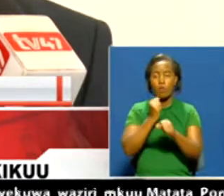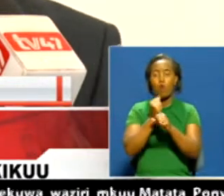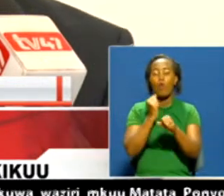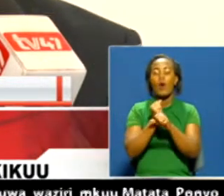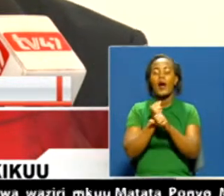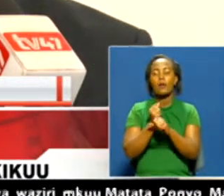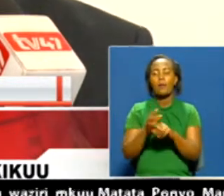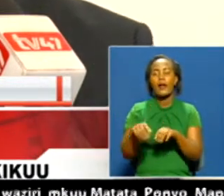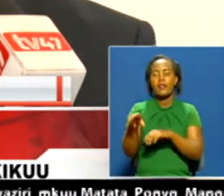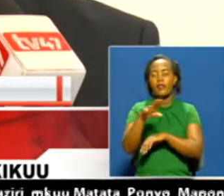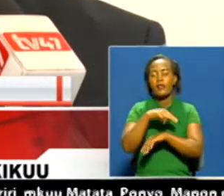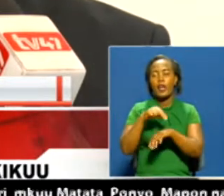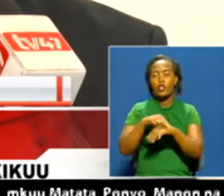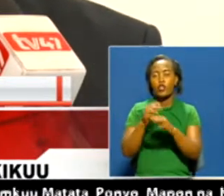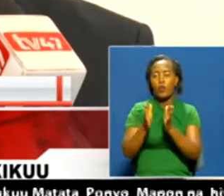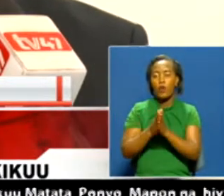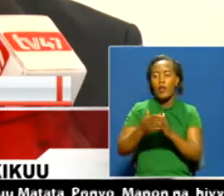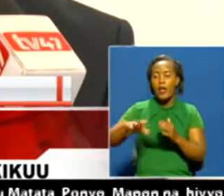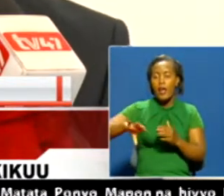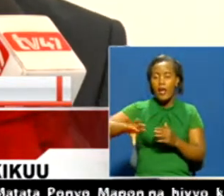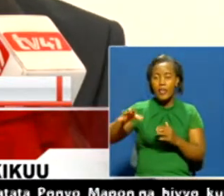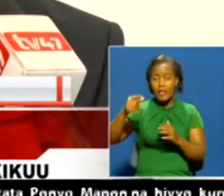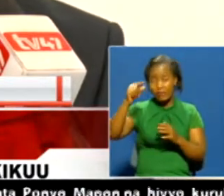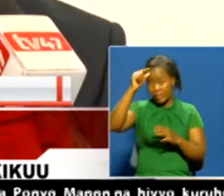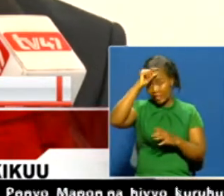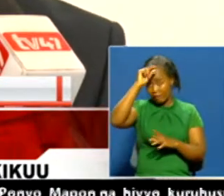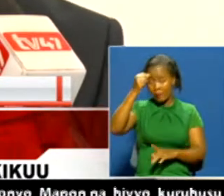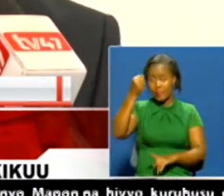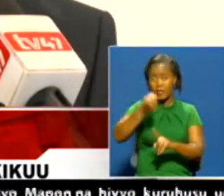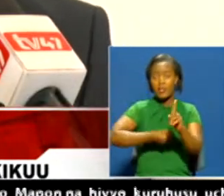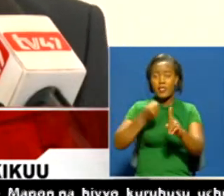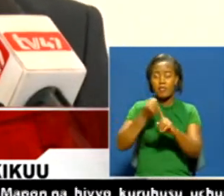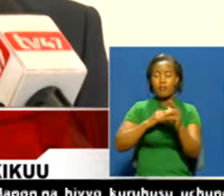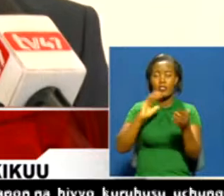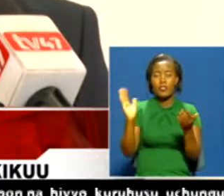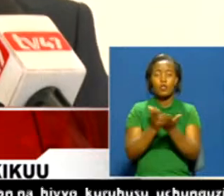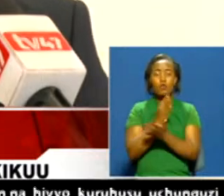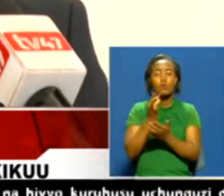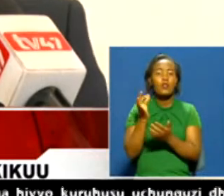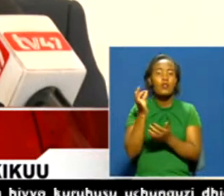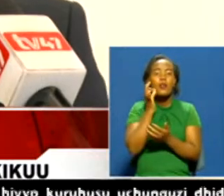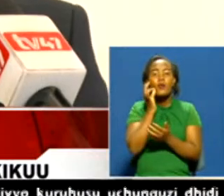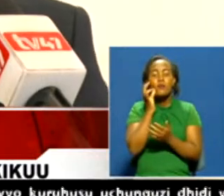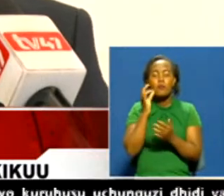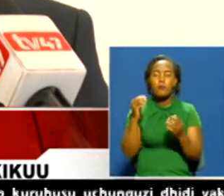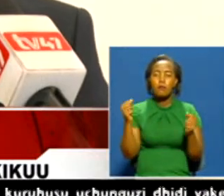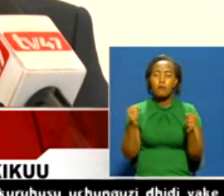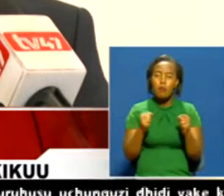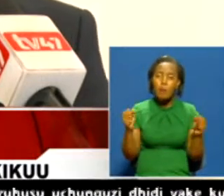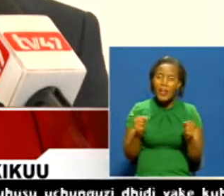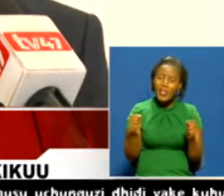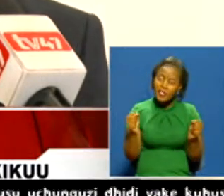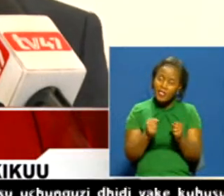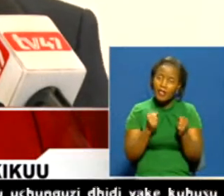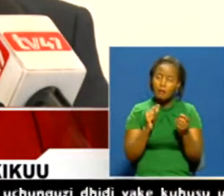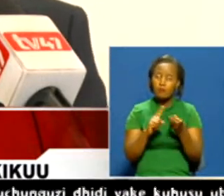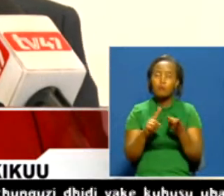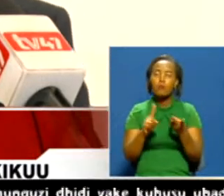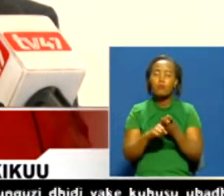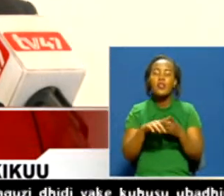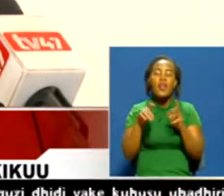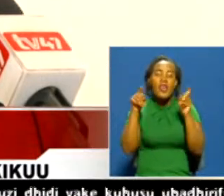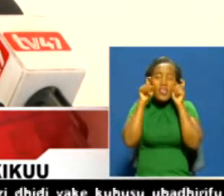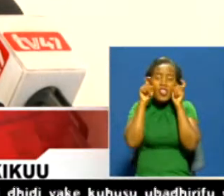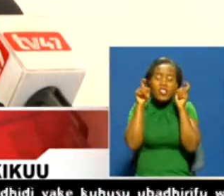global fund in the fight against malaria, tuberculosis, HIV, and of course the